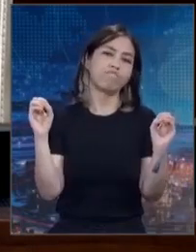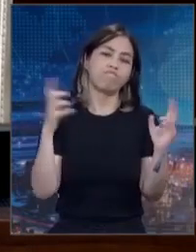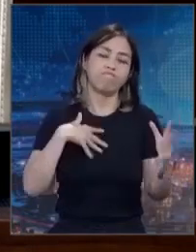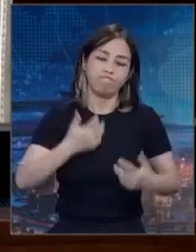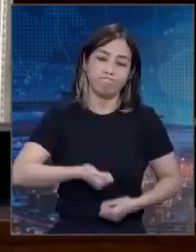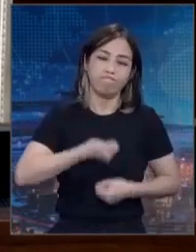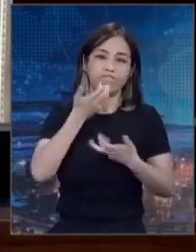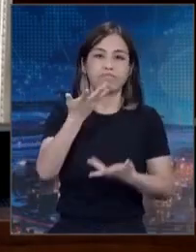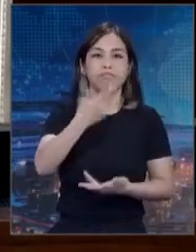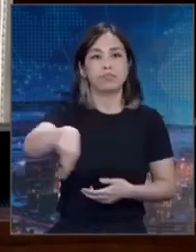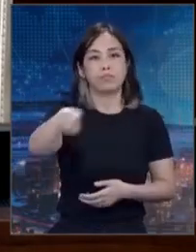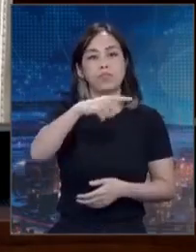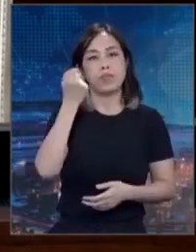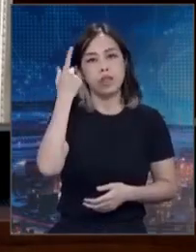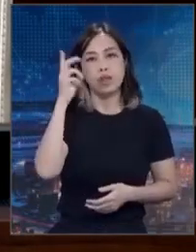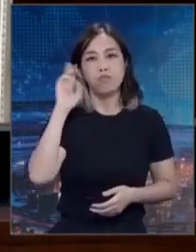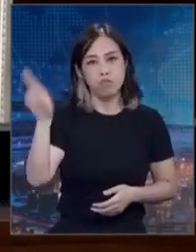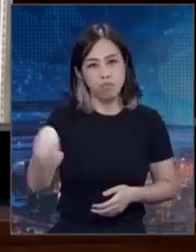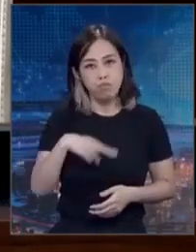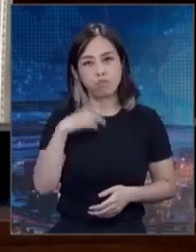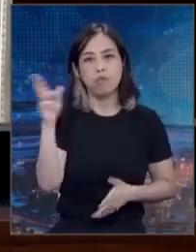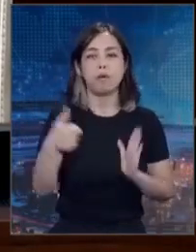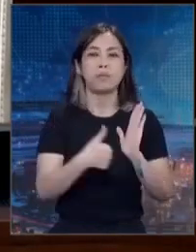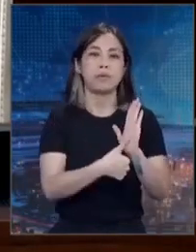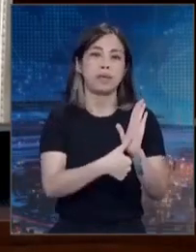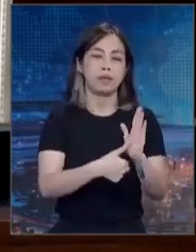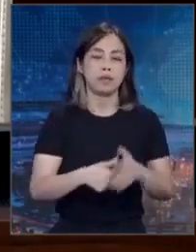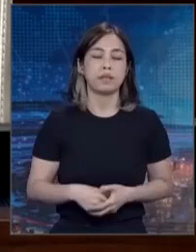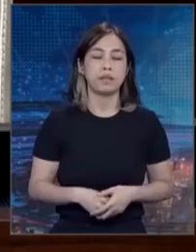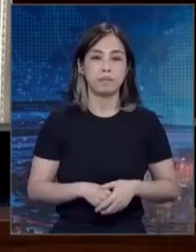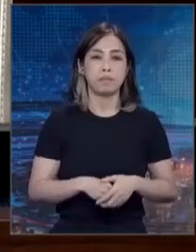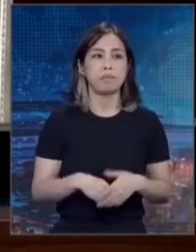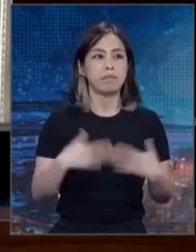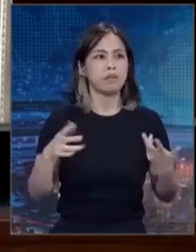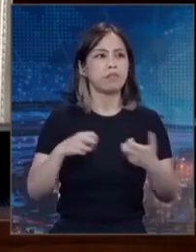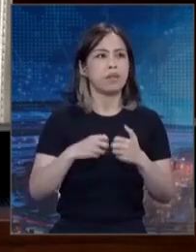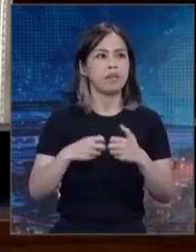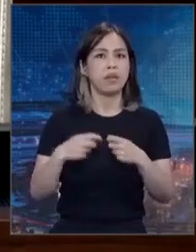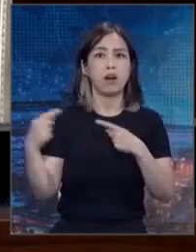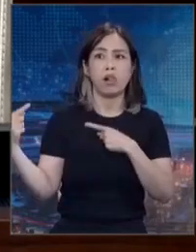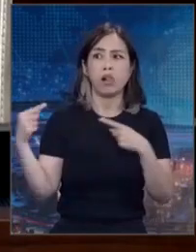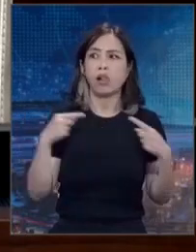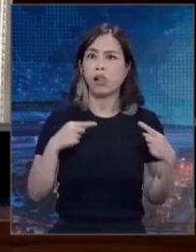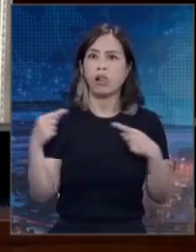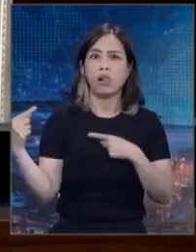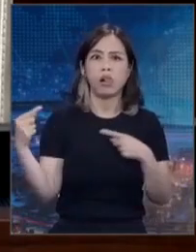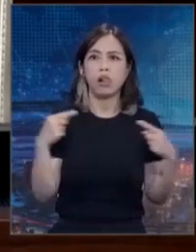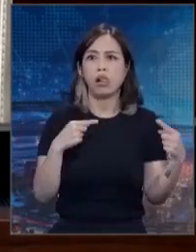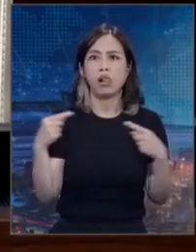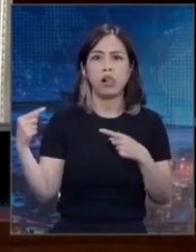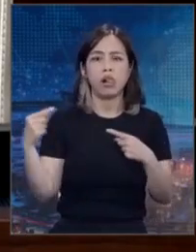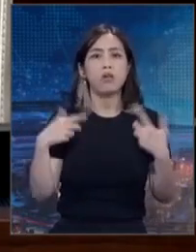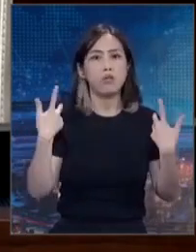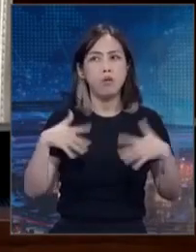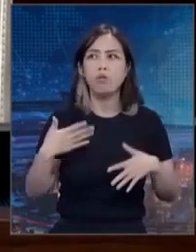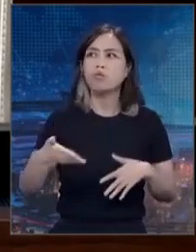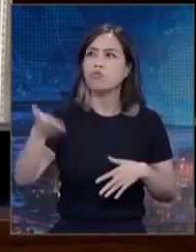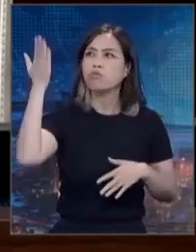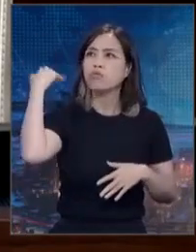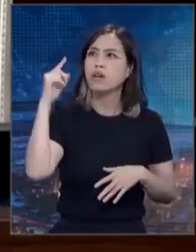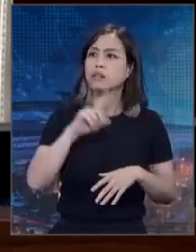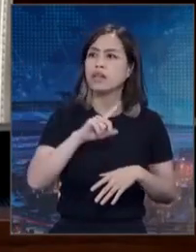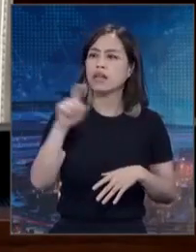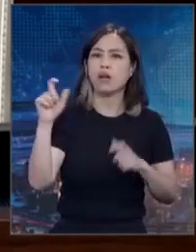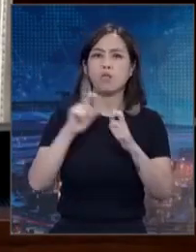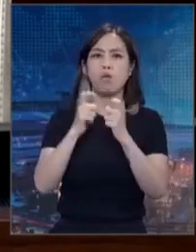bộ như vậy cho nó rõ ràng, cho nó minh bạch. Và vấn đề này chúng ta đã tranh luận nói với nhau rất nhiều rồi. Tại diễn đàn Quốc hội tôi nhớ Bộ